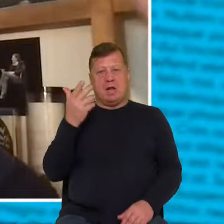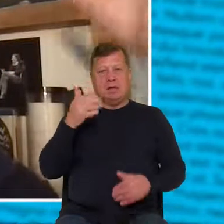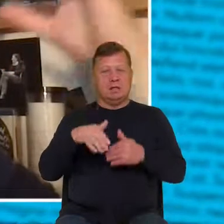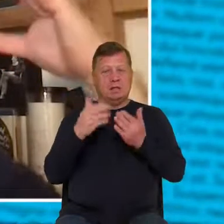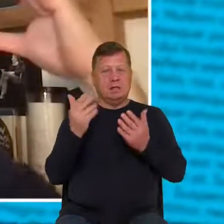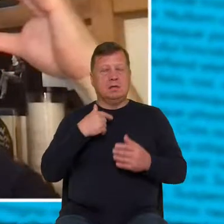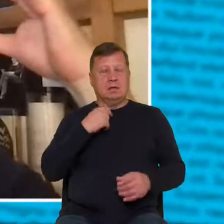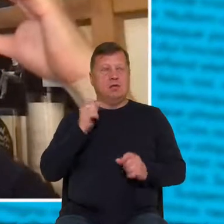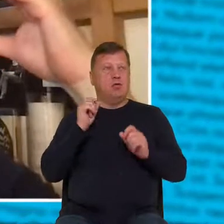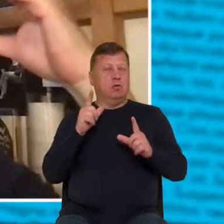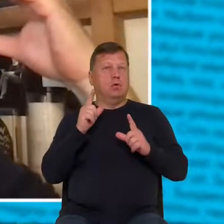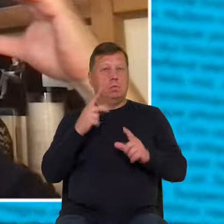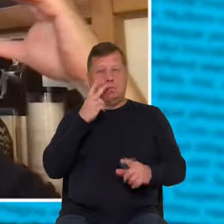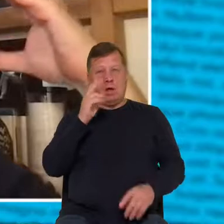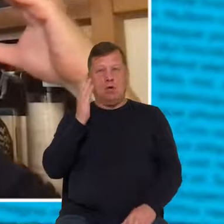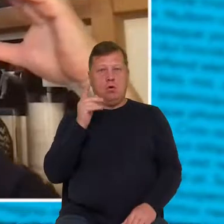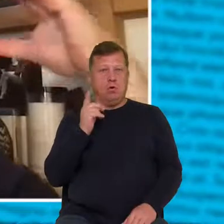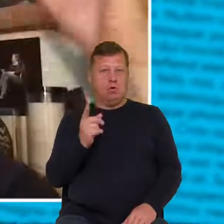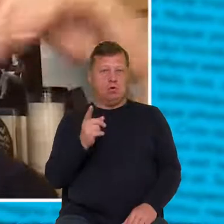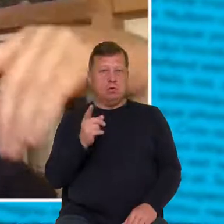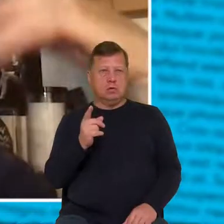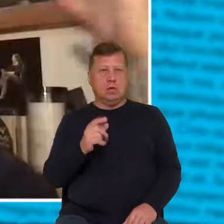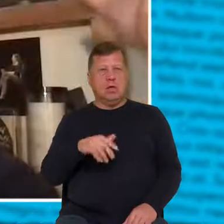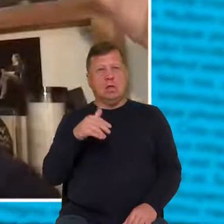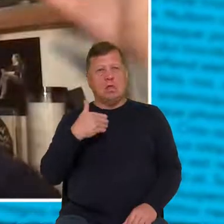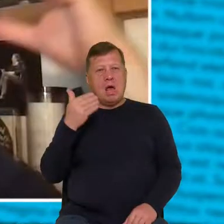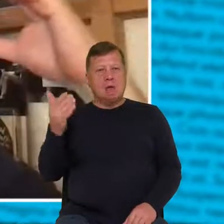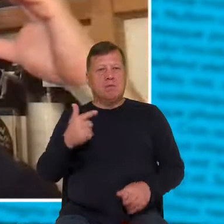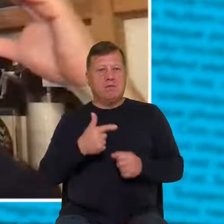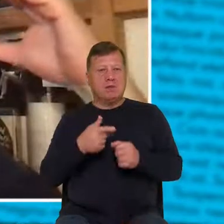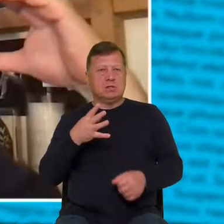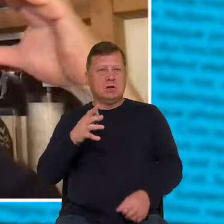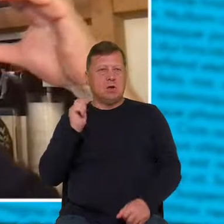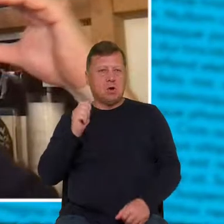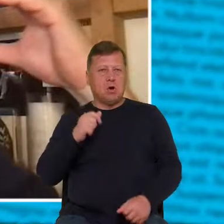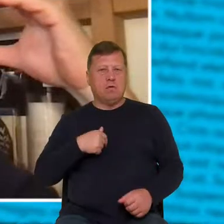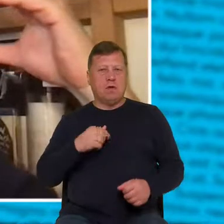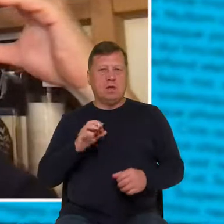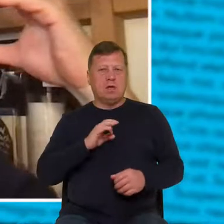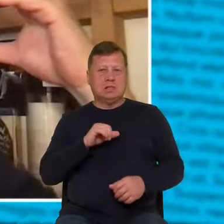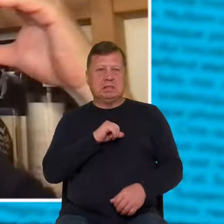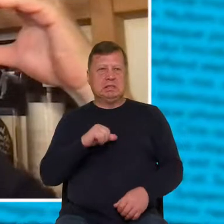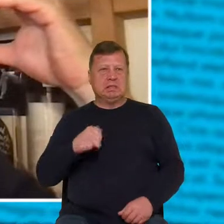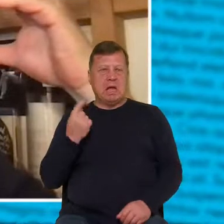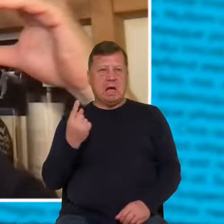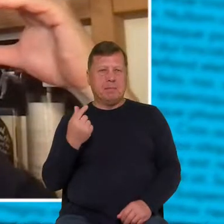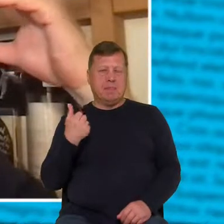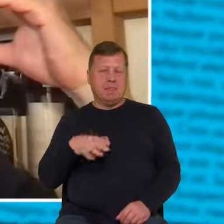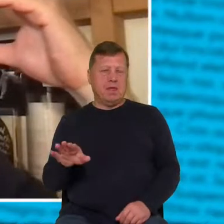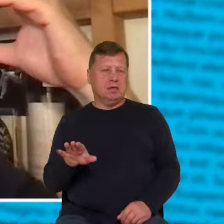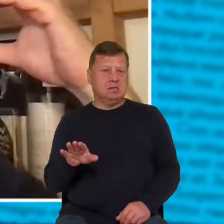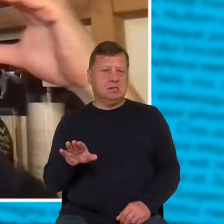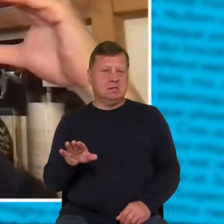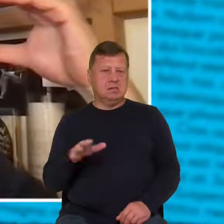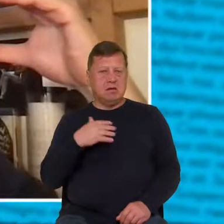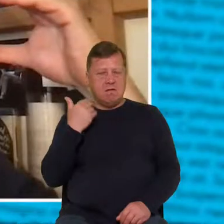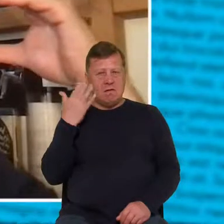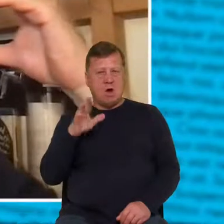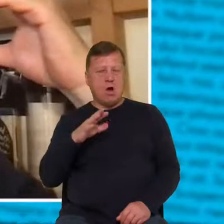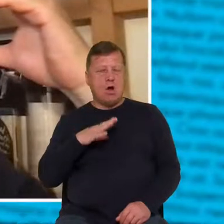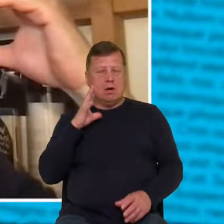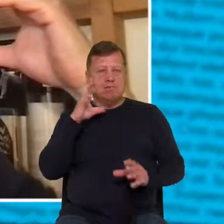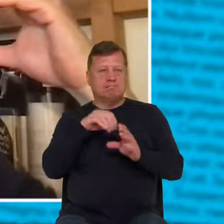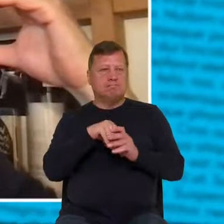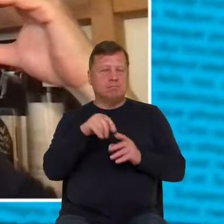patrzyłem w lustro i stwierdzałem, że nie chcę przez kolejne 24 godziny spędzać w moim własnym towarzystwie. Wolę zamieszkać w umysłach